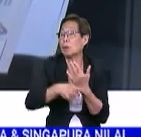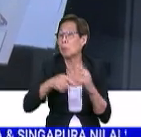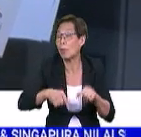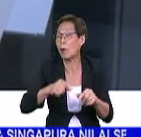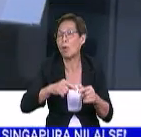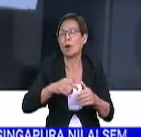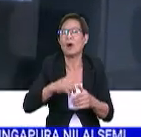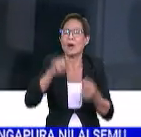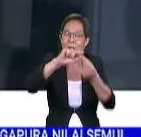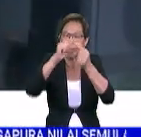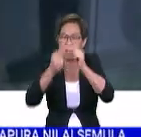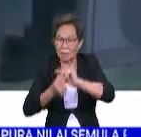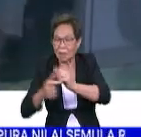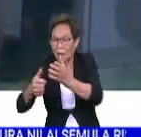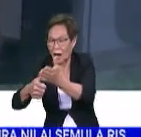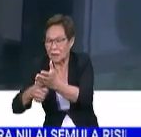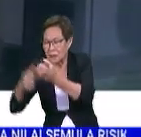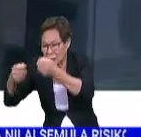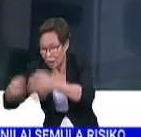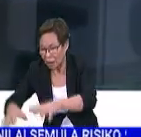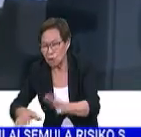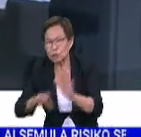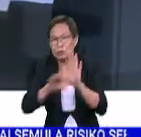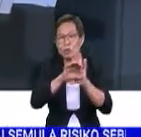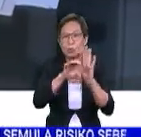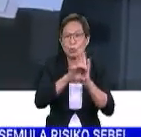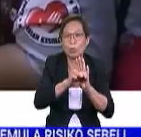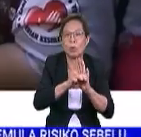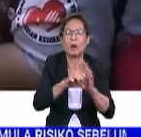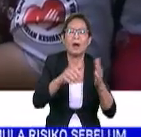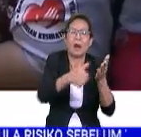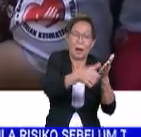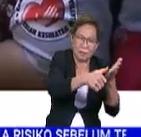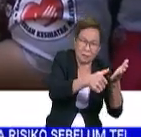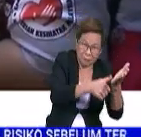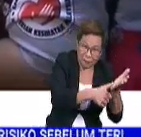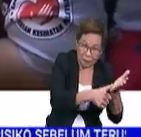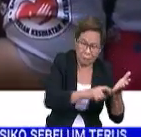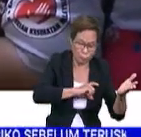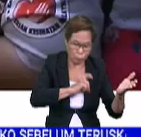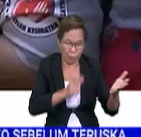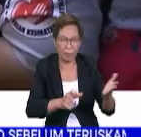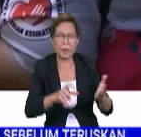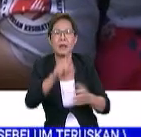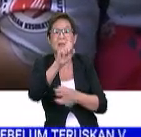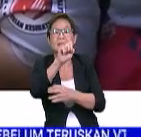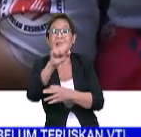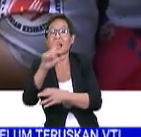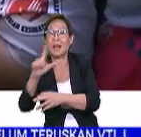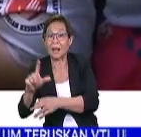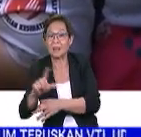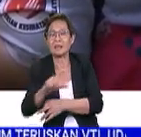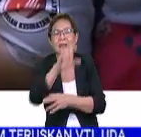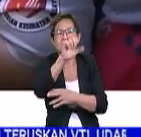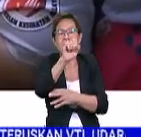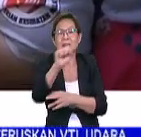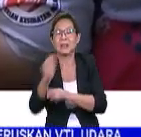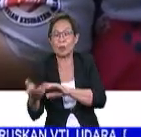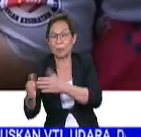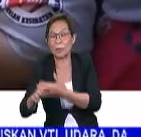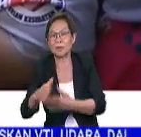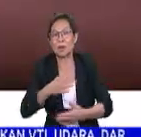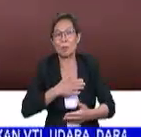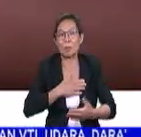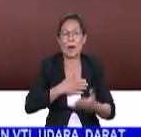memproses gantian dokumen yang hilang. Sebagai contoh, kad pengenalan, CJ lahir, CJ kematian, MyKit